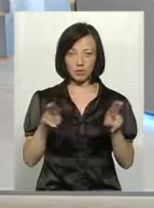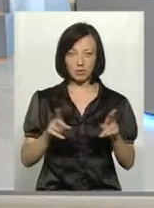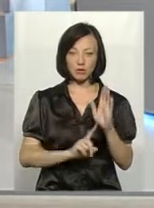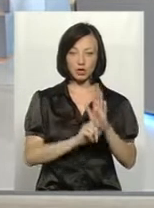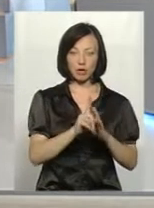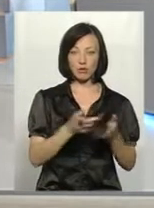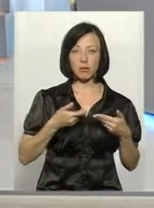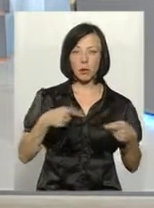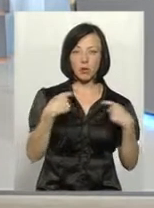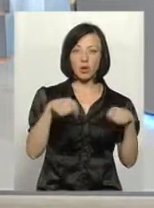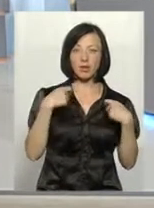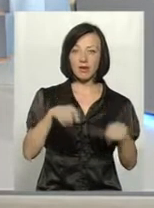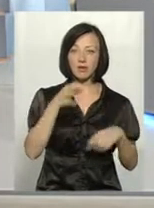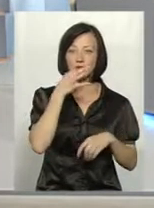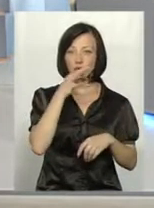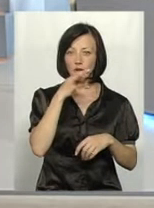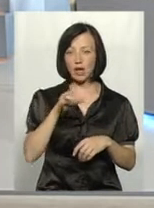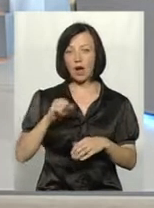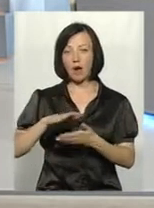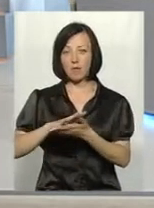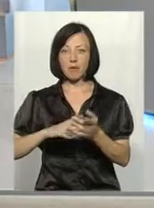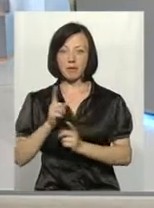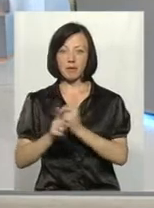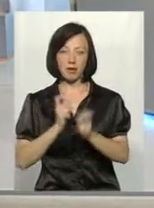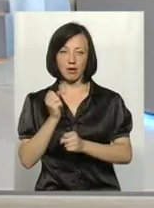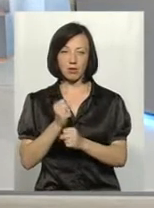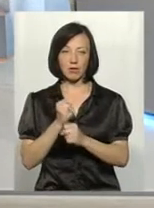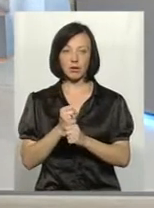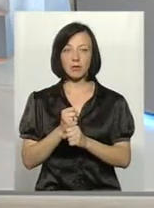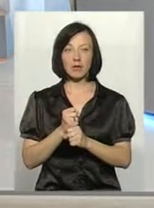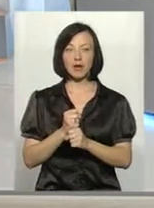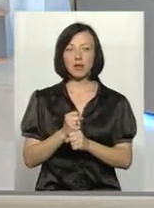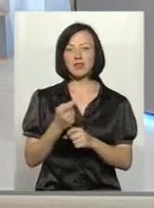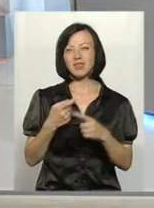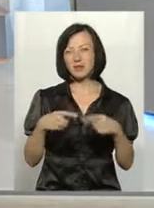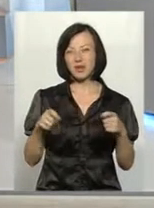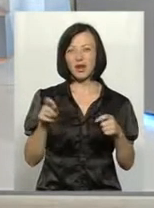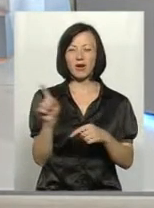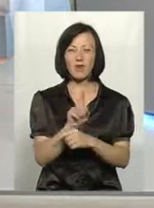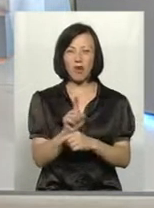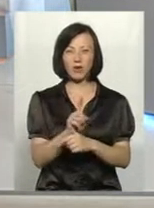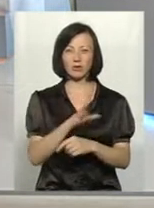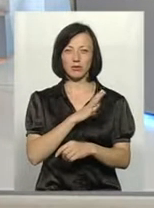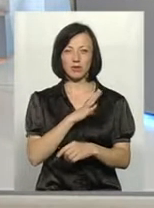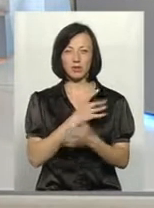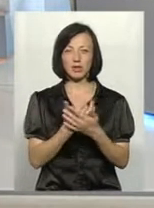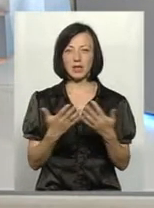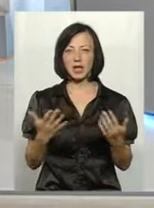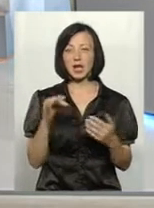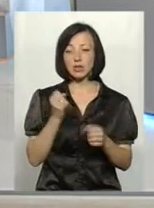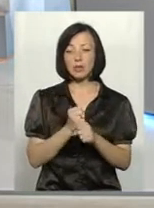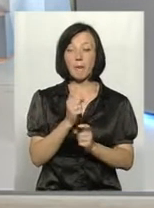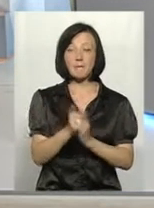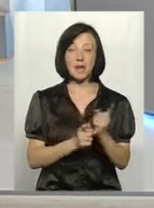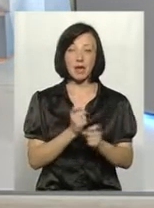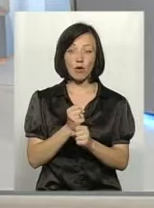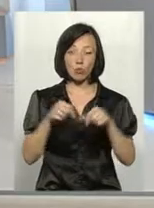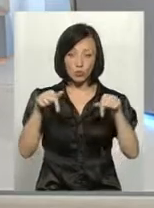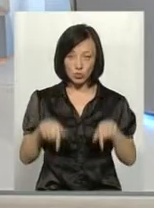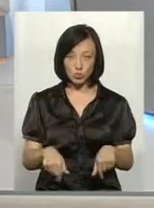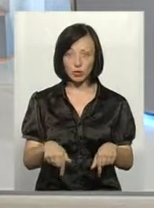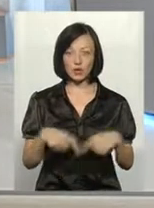спочатку ми продавали соняшникове насіння. Потім було ембарго, там квоти, і прийшли до переробки. І